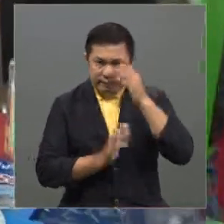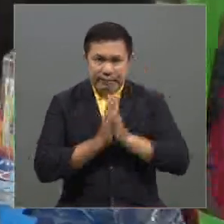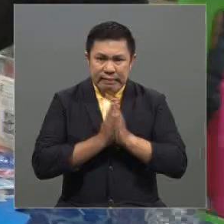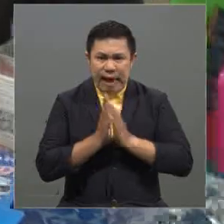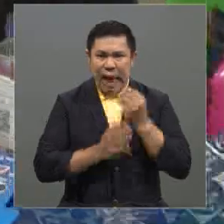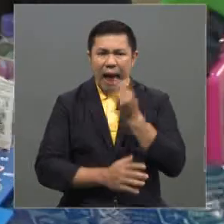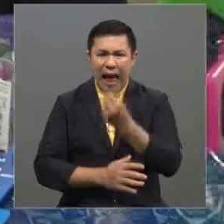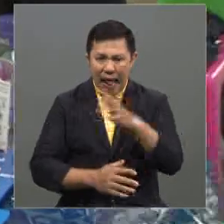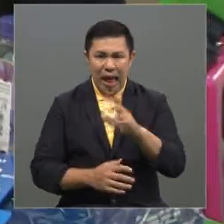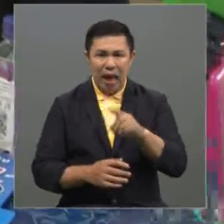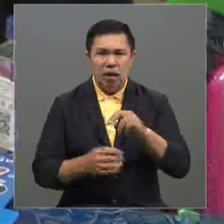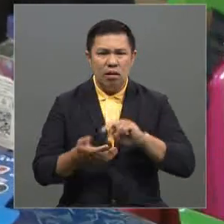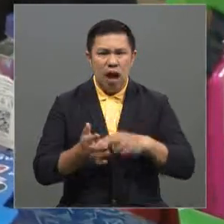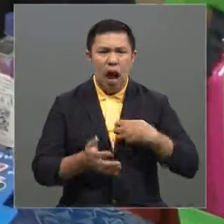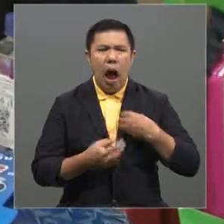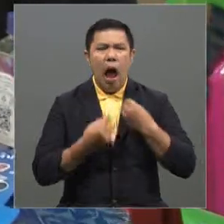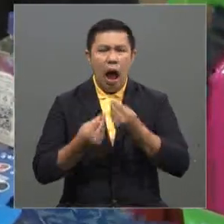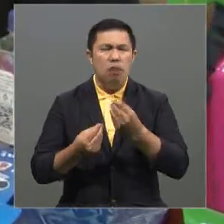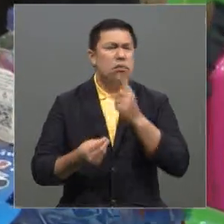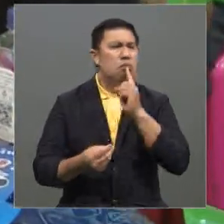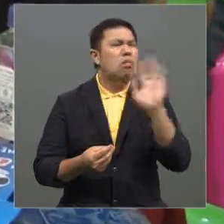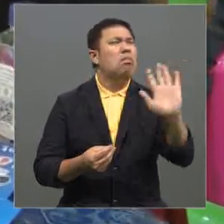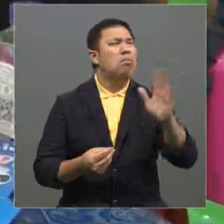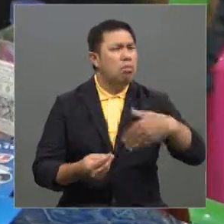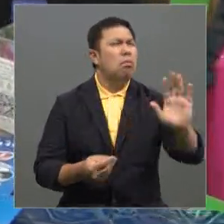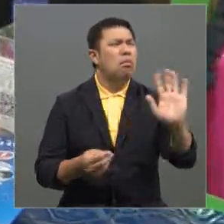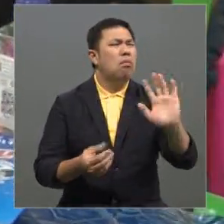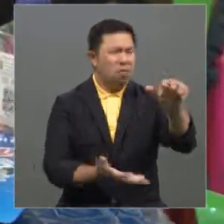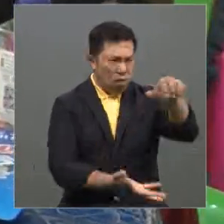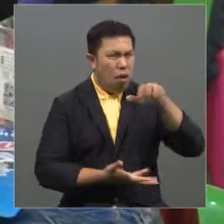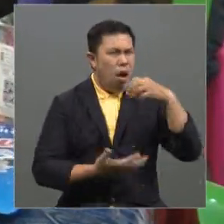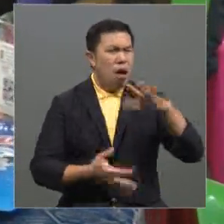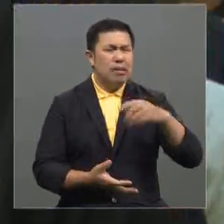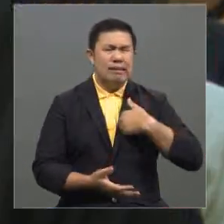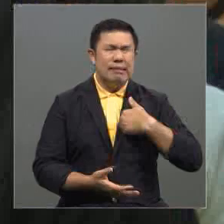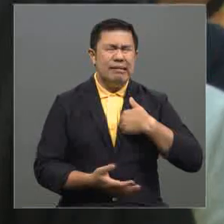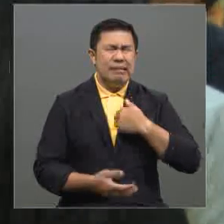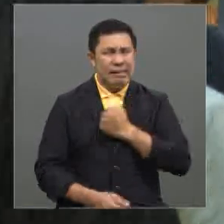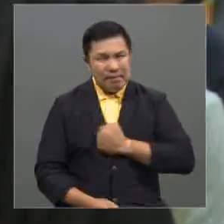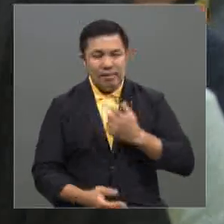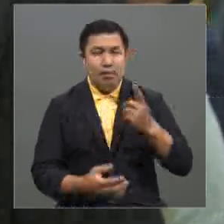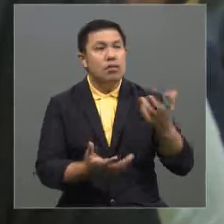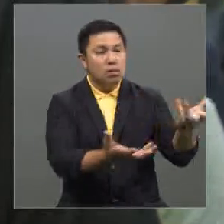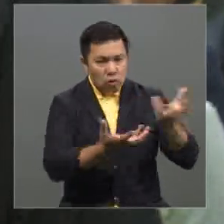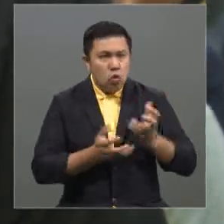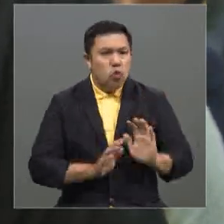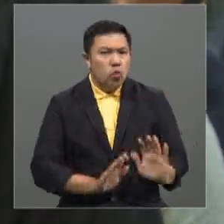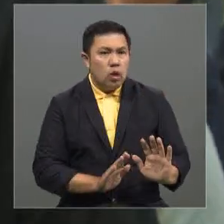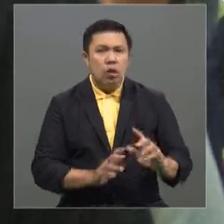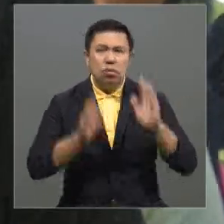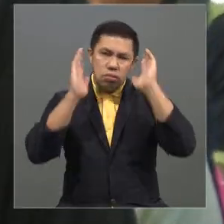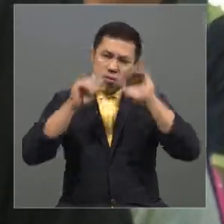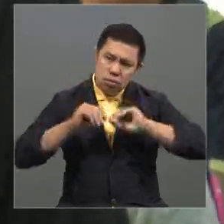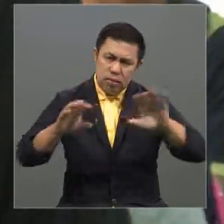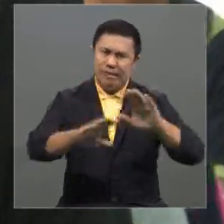กว่าคือคนที่เขาตั้งใจเอามาให้แล้วจะปฏิเสธเนี่ยเดี๋ยวเขาก็จะเสียความตั้งใจคือถ้าเอามาเราก็ยังรับไว้แต่ว่าก็ฝากประชาสัมพันธ์ว่าต